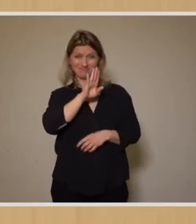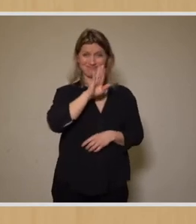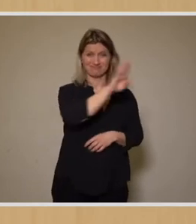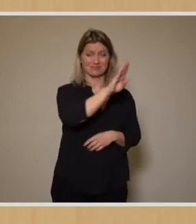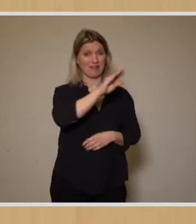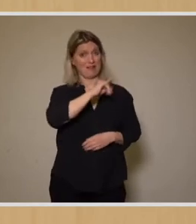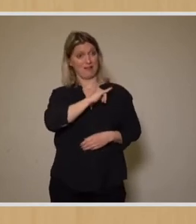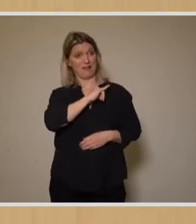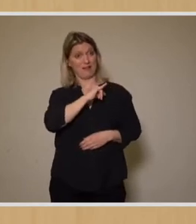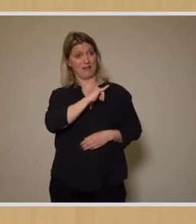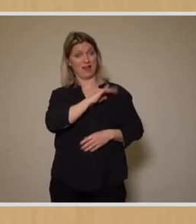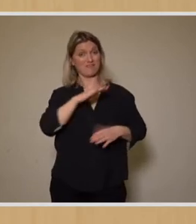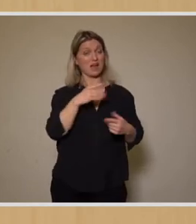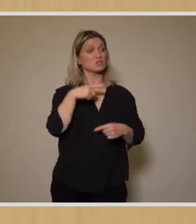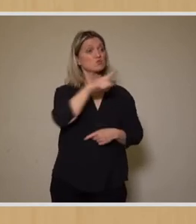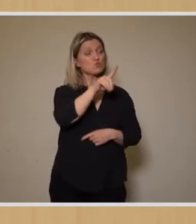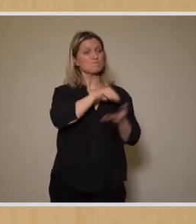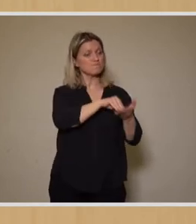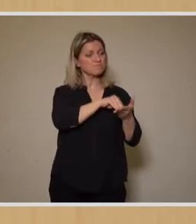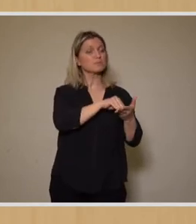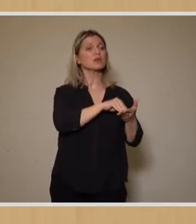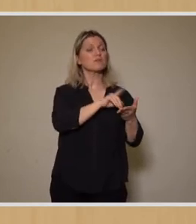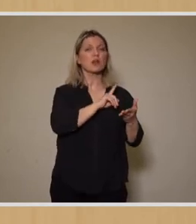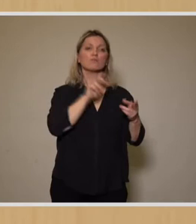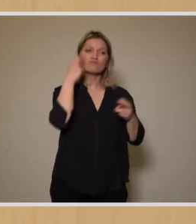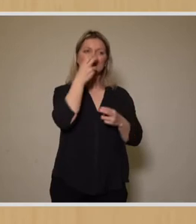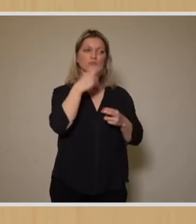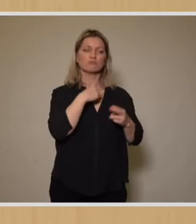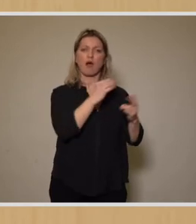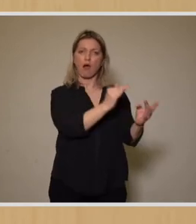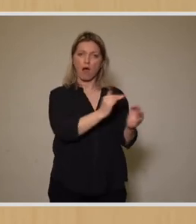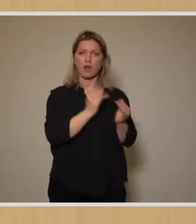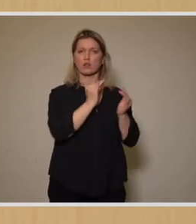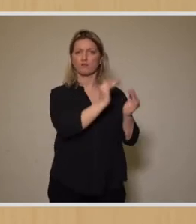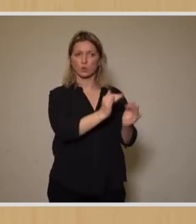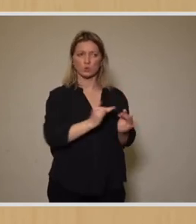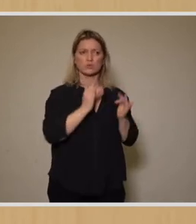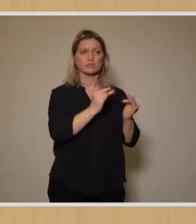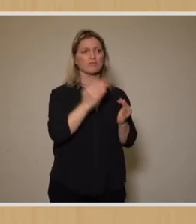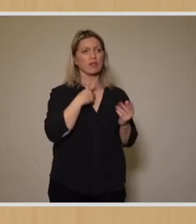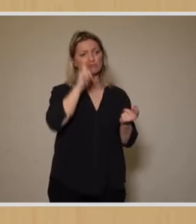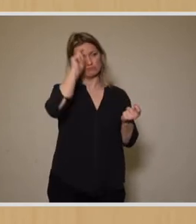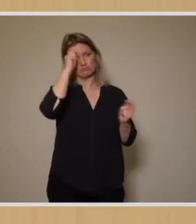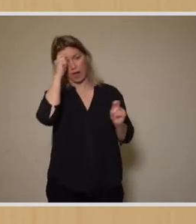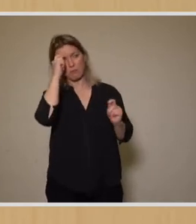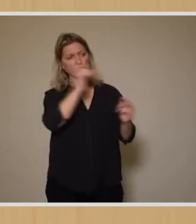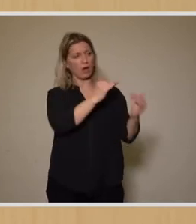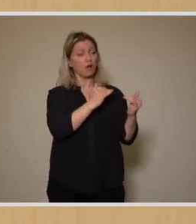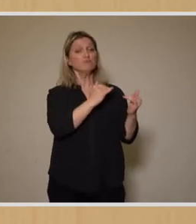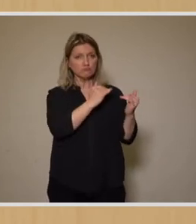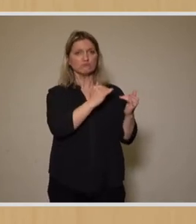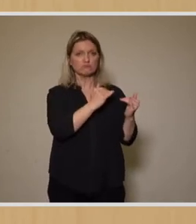den sie gerichtet ist, zu beeinflussen. Man will damit unseren Willen beeinflussen, man beeinflusst ihn aber nicht, beziehungsweise